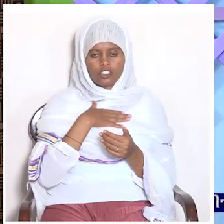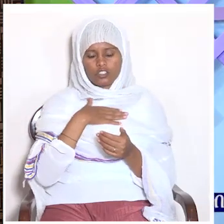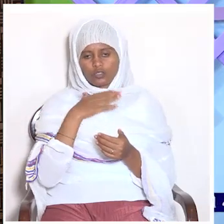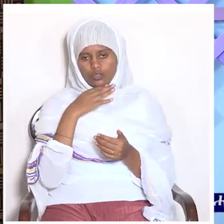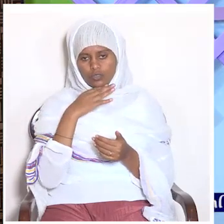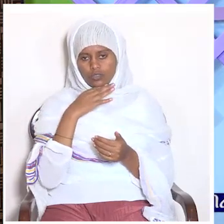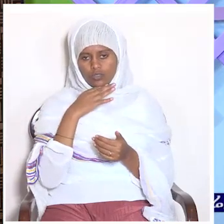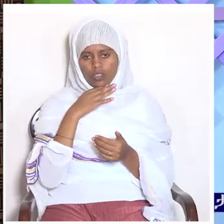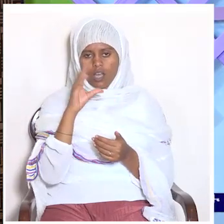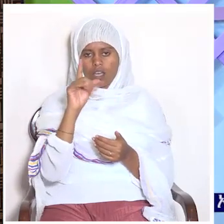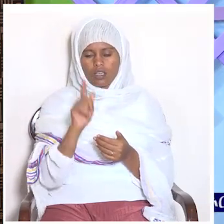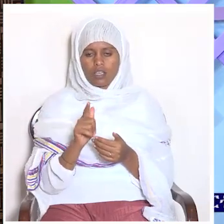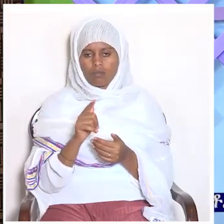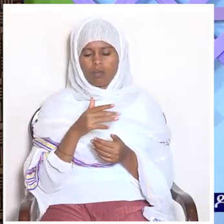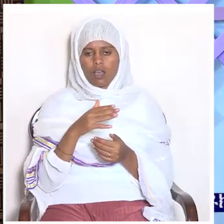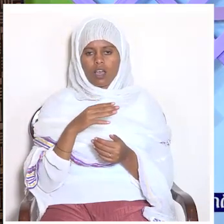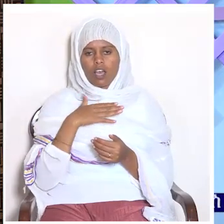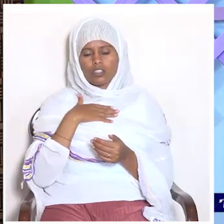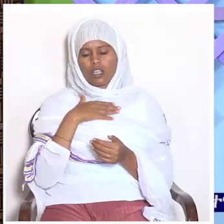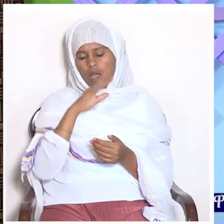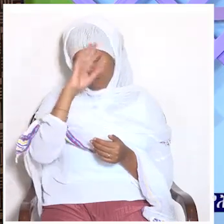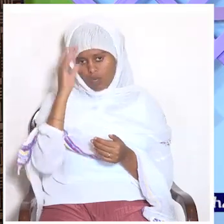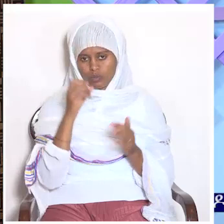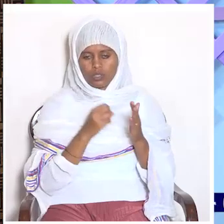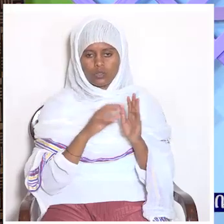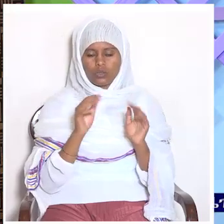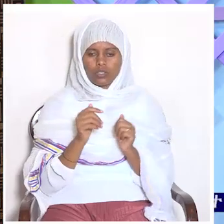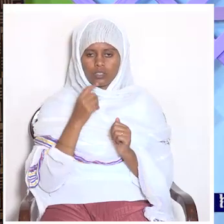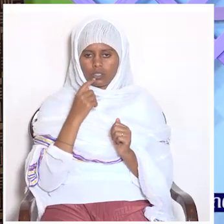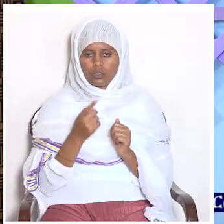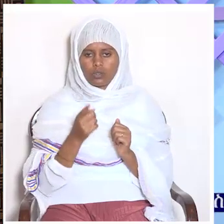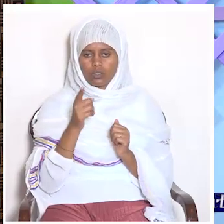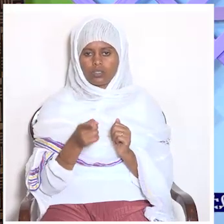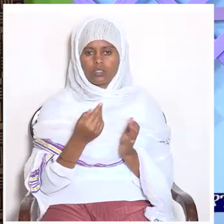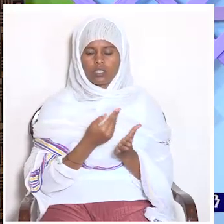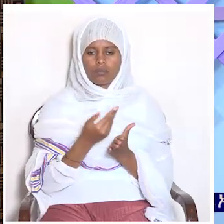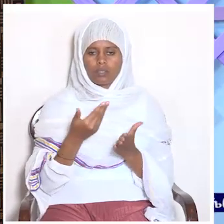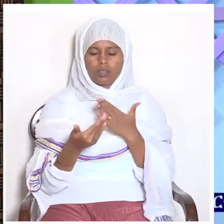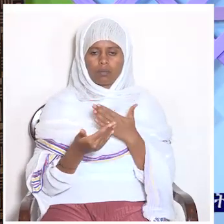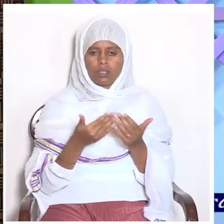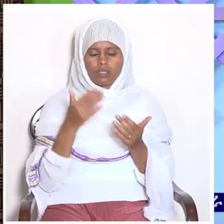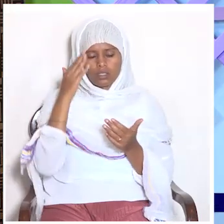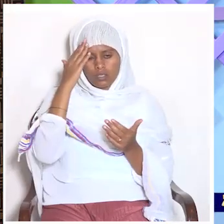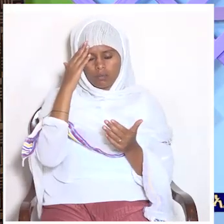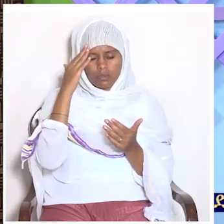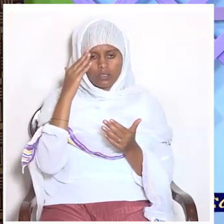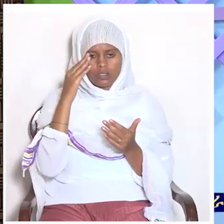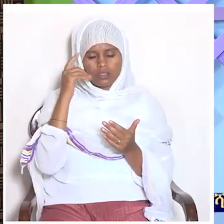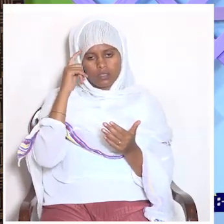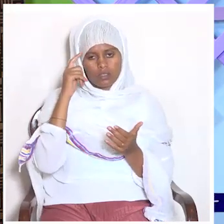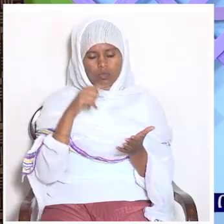ድንግል ኣዲኡ፣ ሃና ድማ ዓባዩ ስለ ዝኾነት ዓባዩ ኢሉ ነቲ ካብ ተርጓሚ ሕልሚ